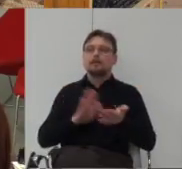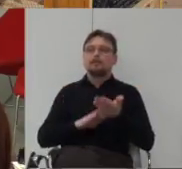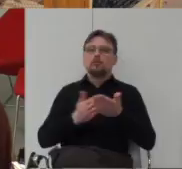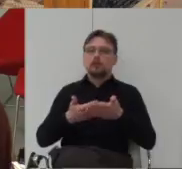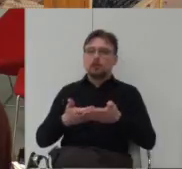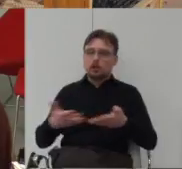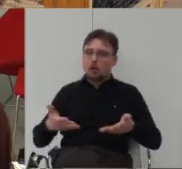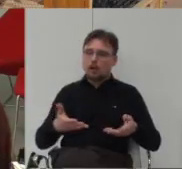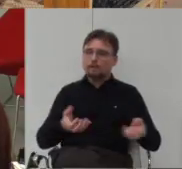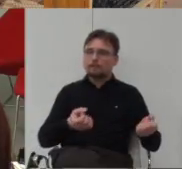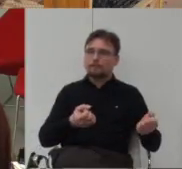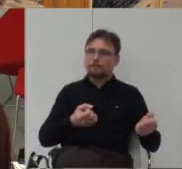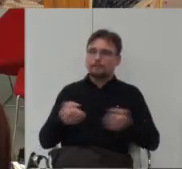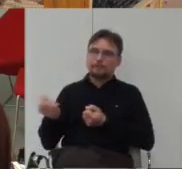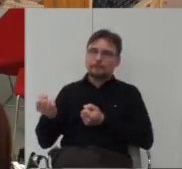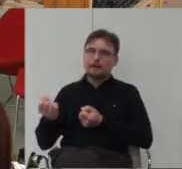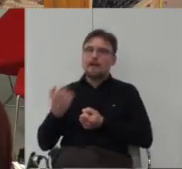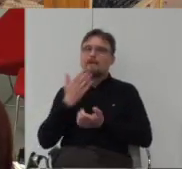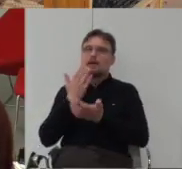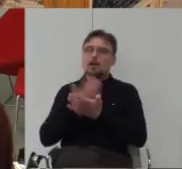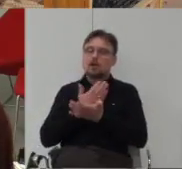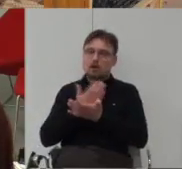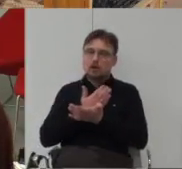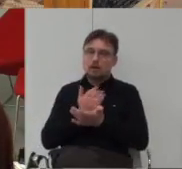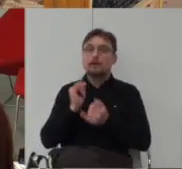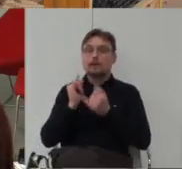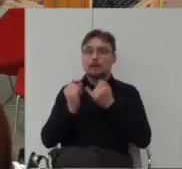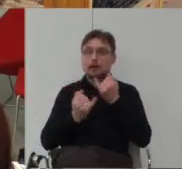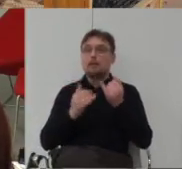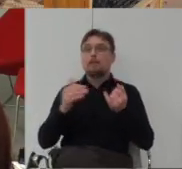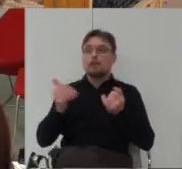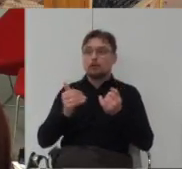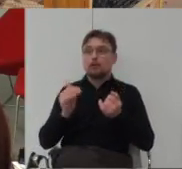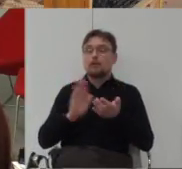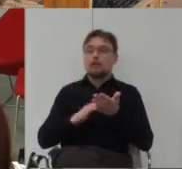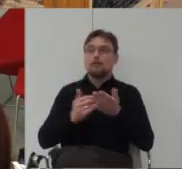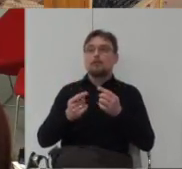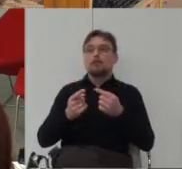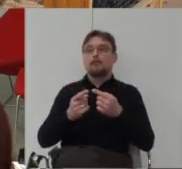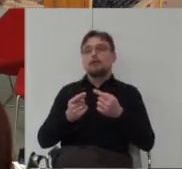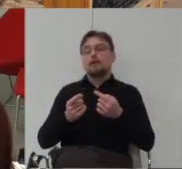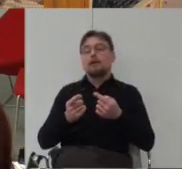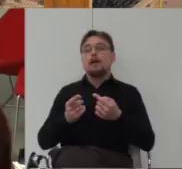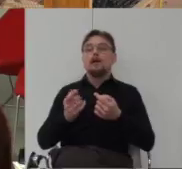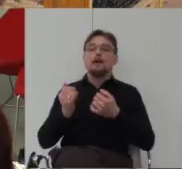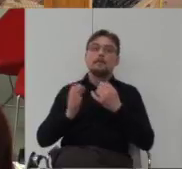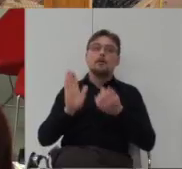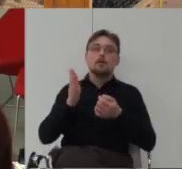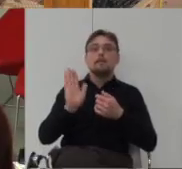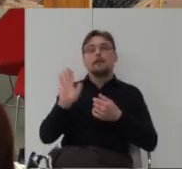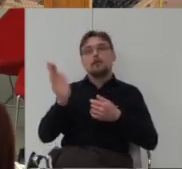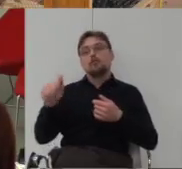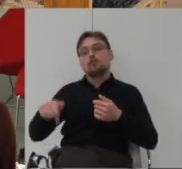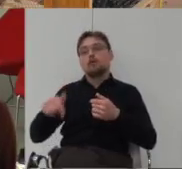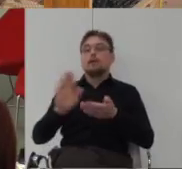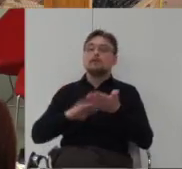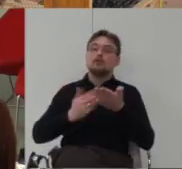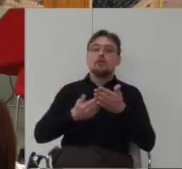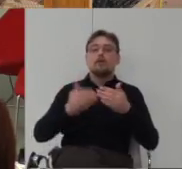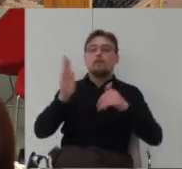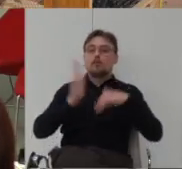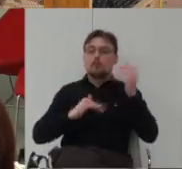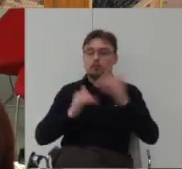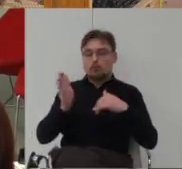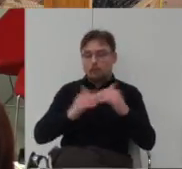która jest nieużywana, wykorzystywać ją póki można, póki nie wjedzie na przykład policja albo buldożer, tam